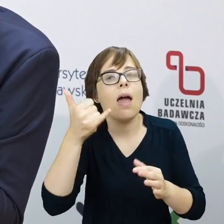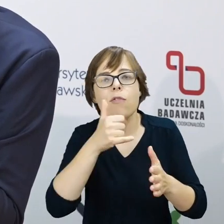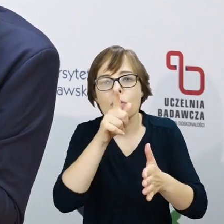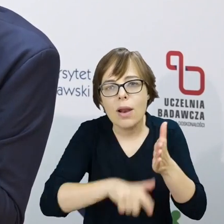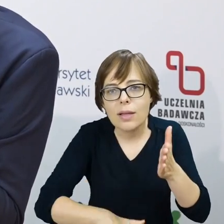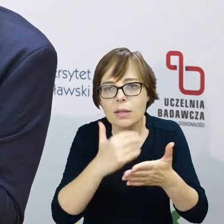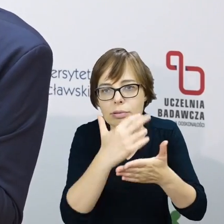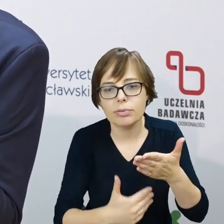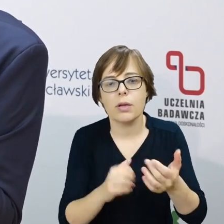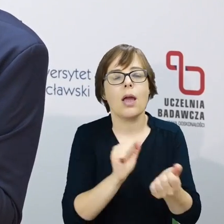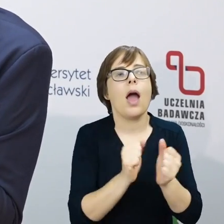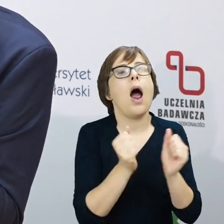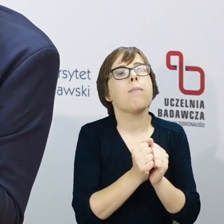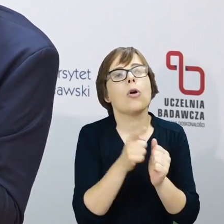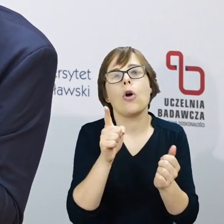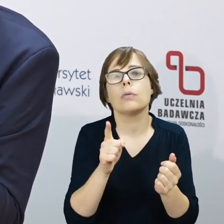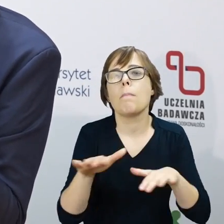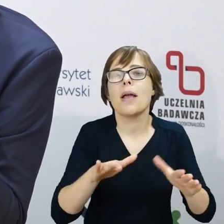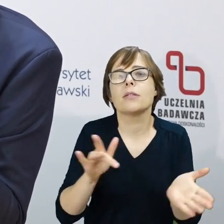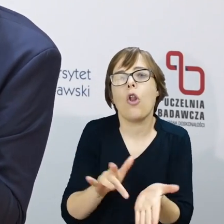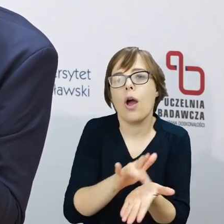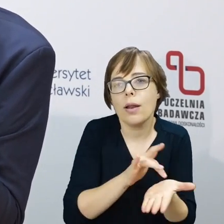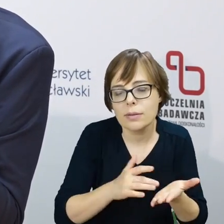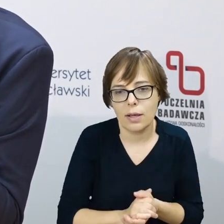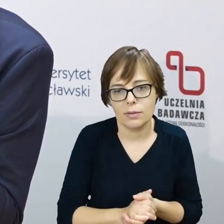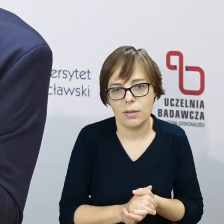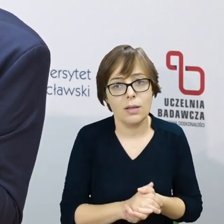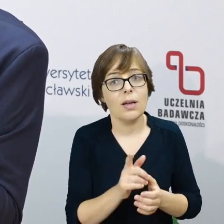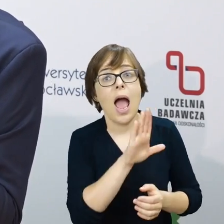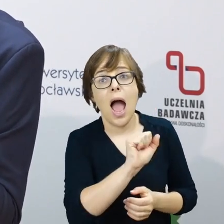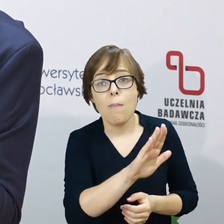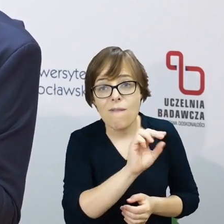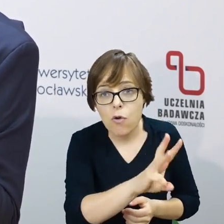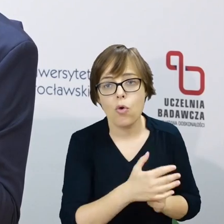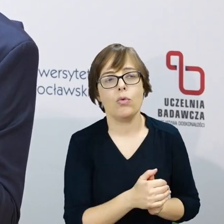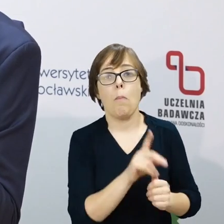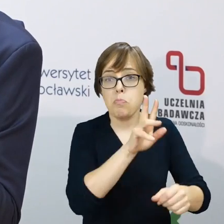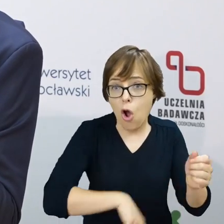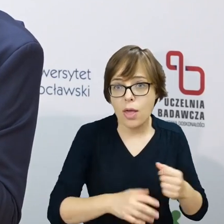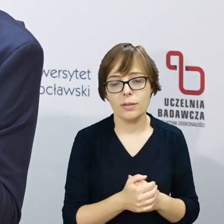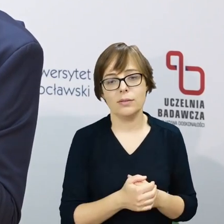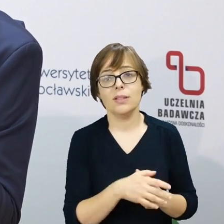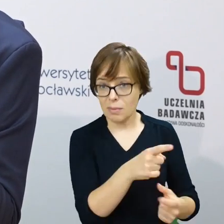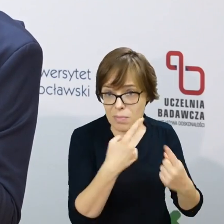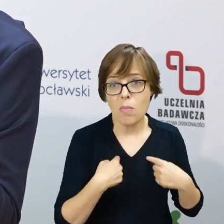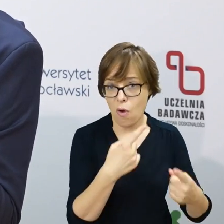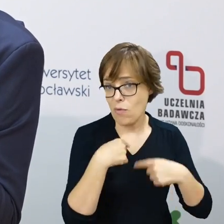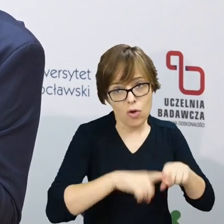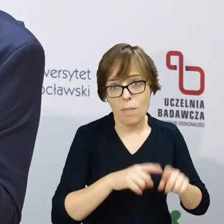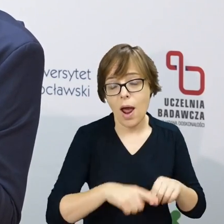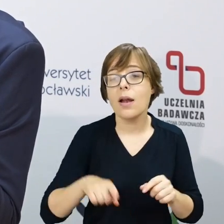właścicieli telefonów. ABW, policja, wszyscy inni dawali. SKW postanowiło zagrać z nami w kotka i myszkę.